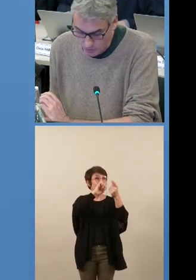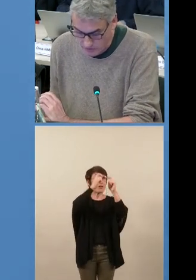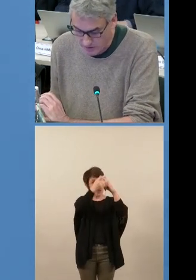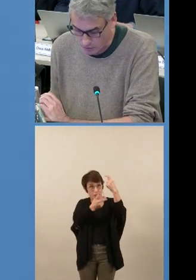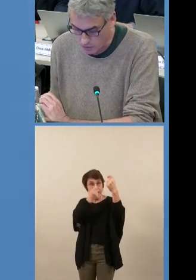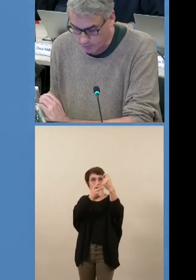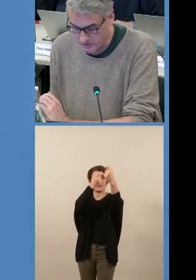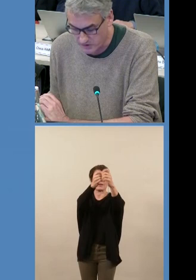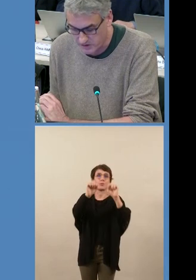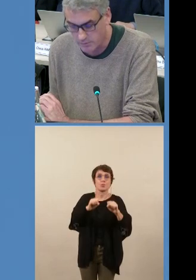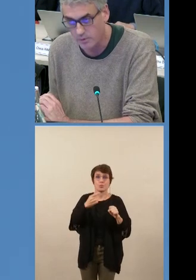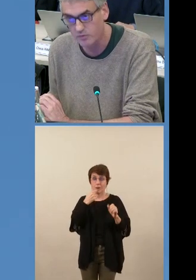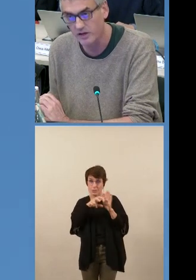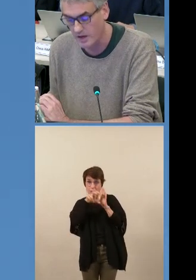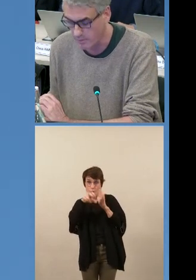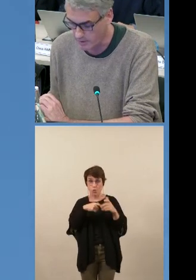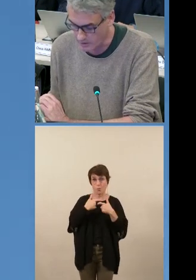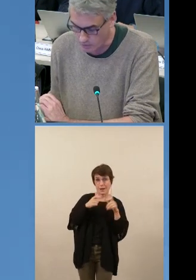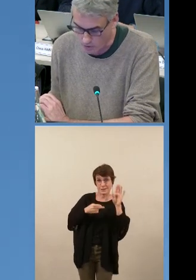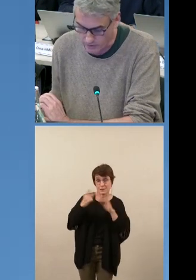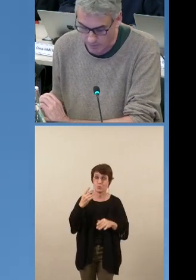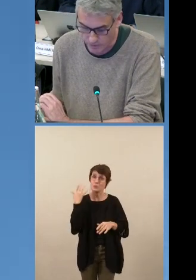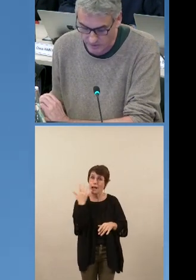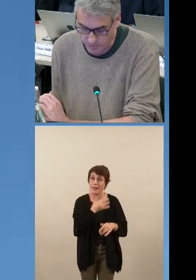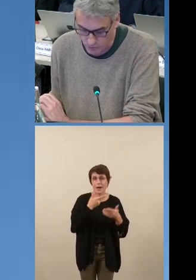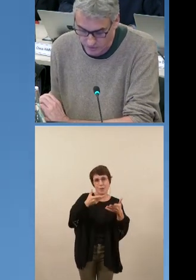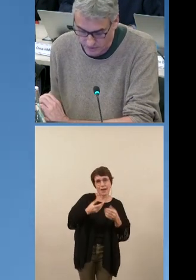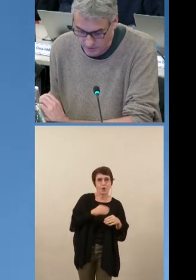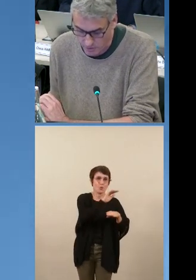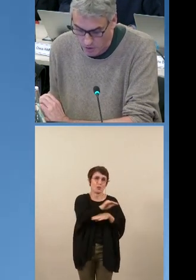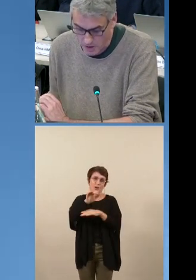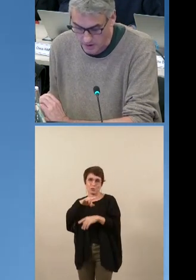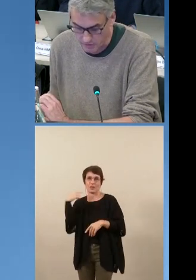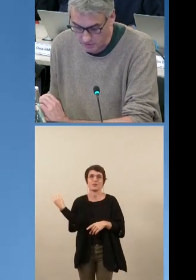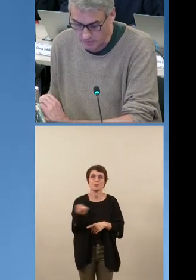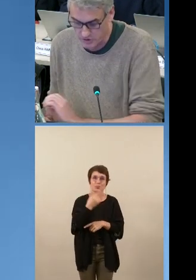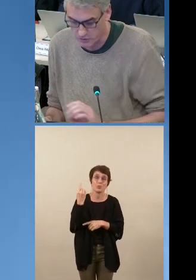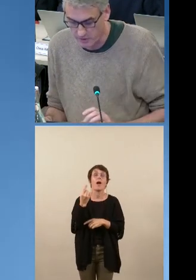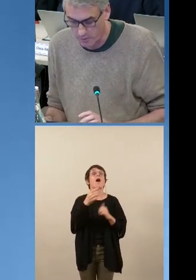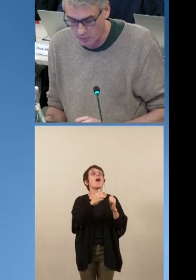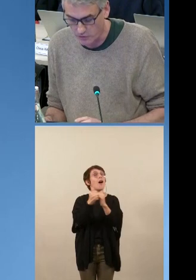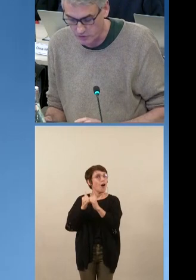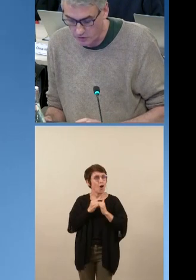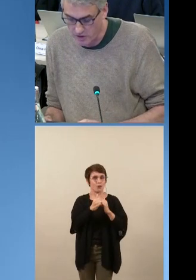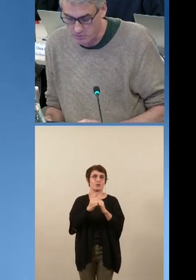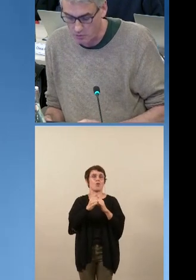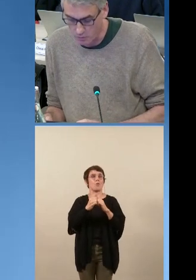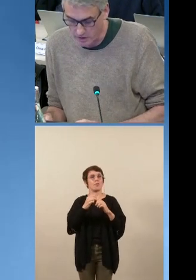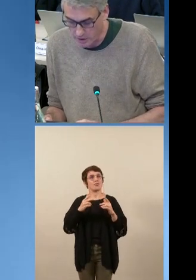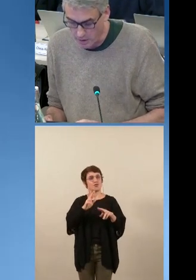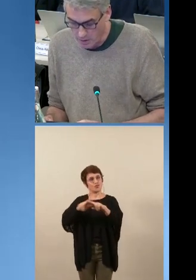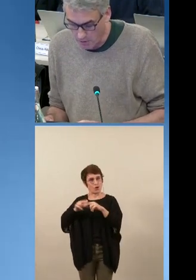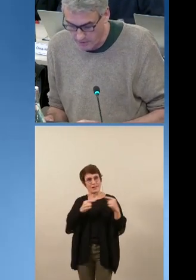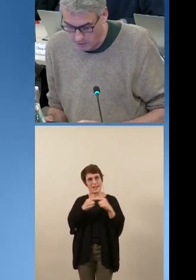visons ainsi à rendre grenob plus accessible plus agréable accueillante et protectrice pour tous ces habitants et ensemble ces chantiers représentent notre engagement